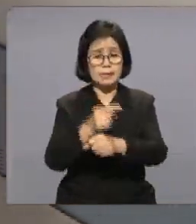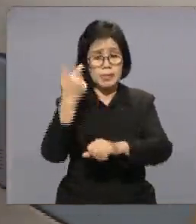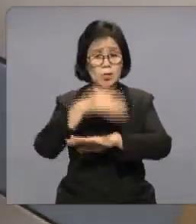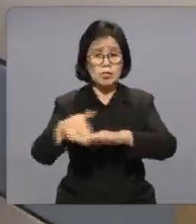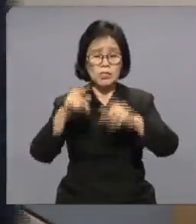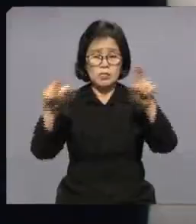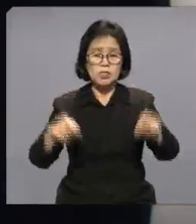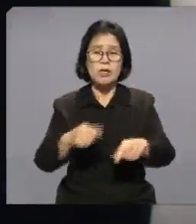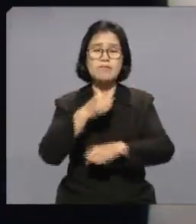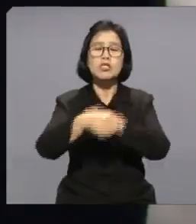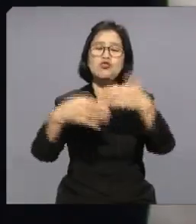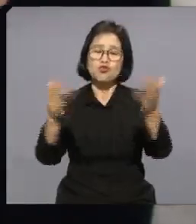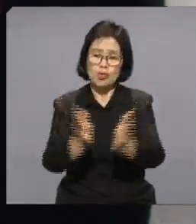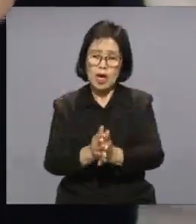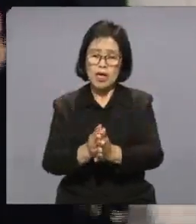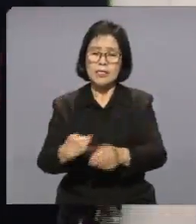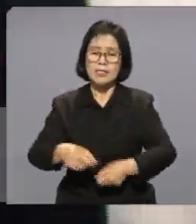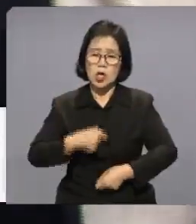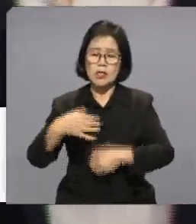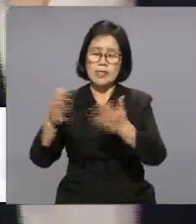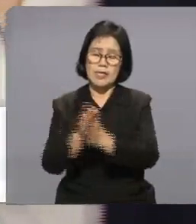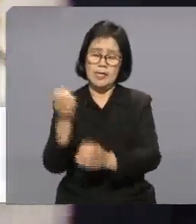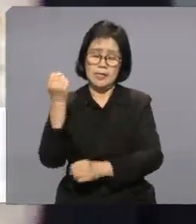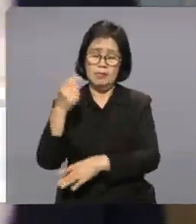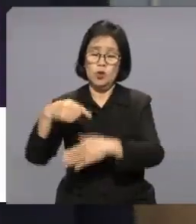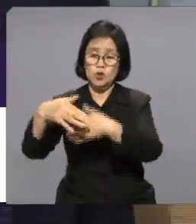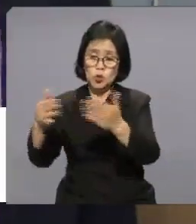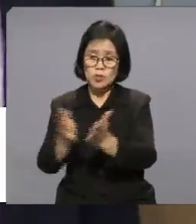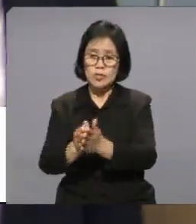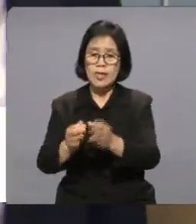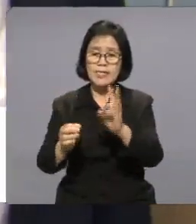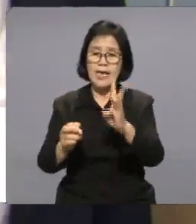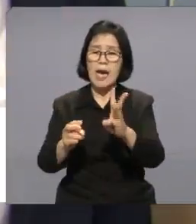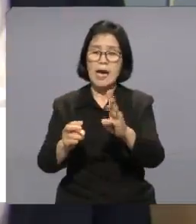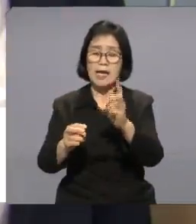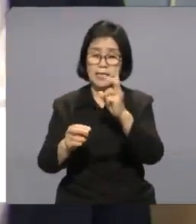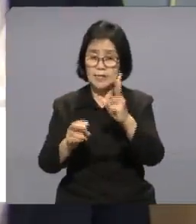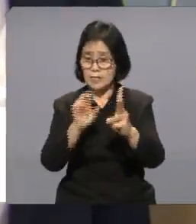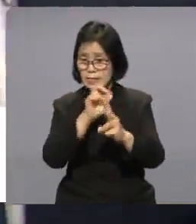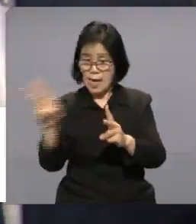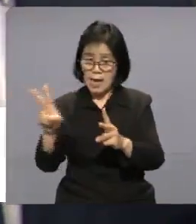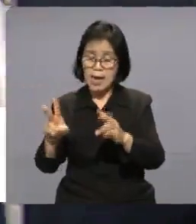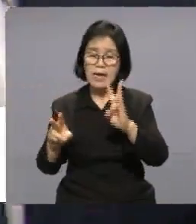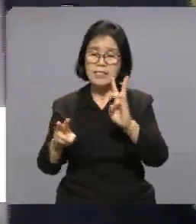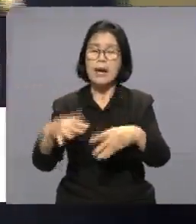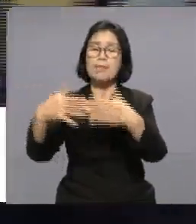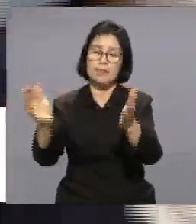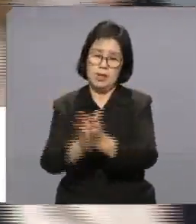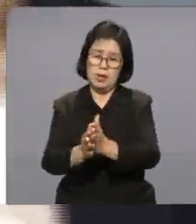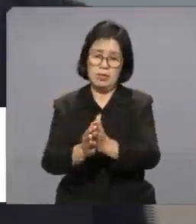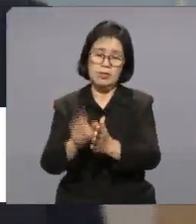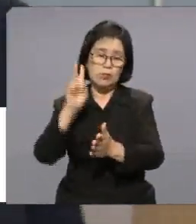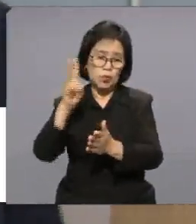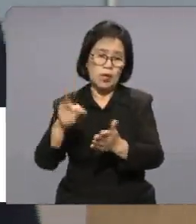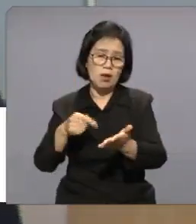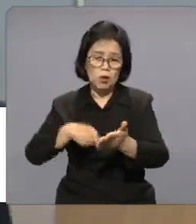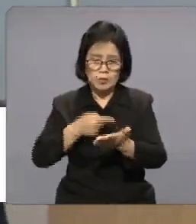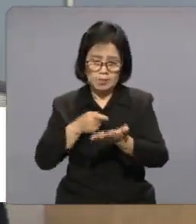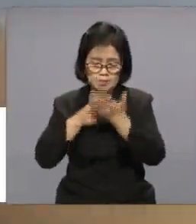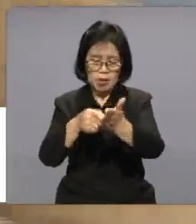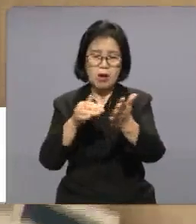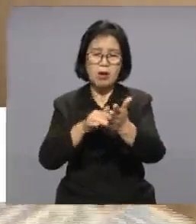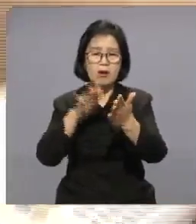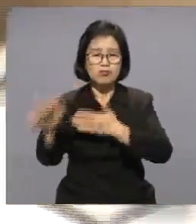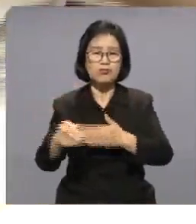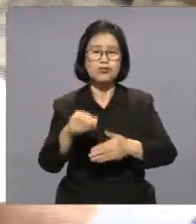제출한 민주당과 정의당, 기본소득당 등 야3당끼리 모레 단독 처리한 뒤 여당과는 추후